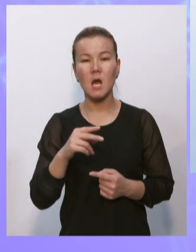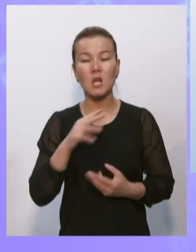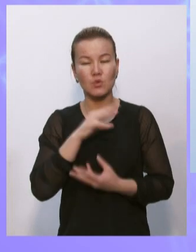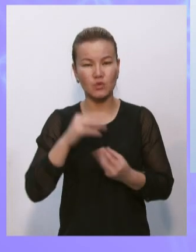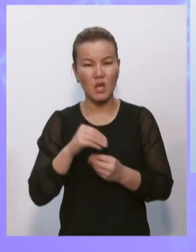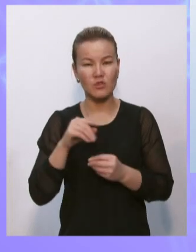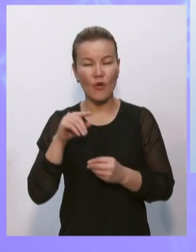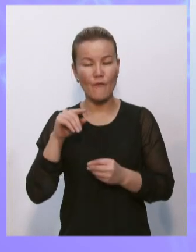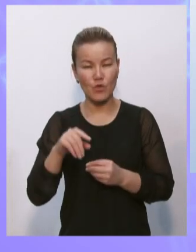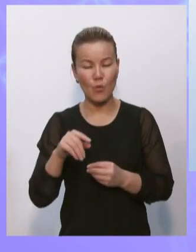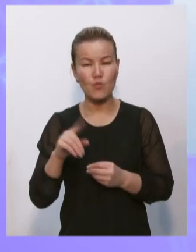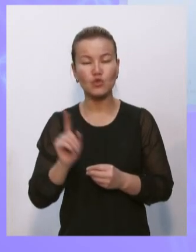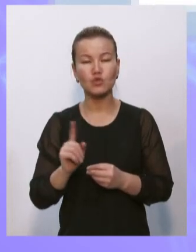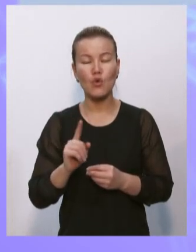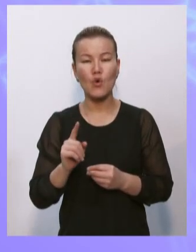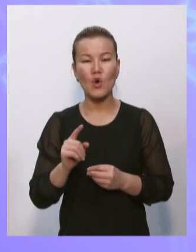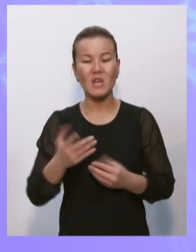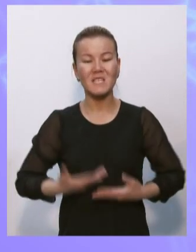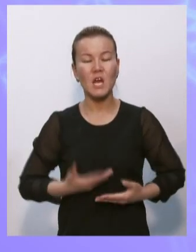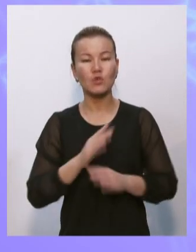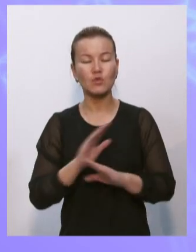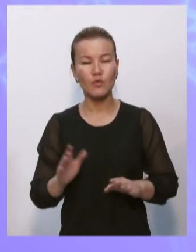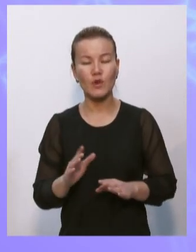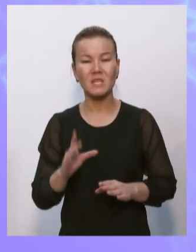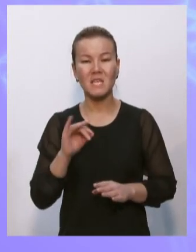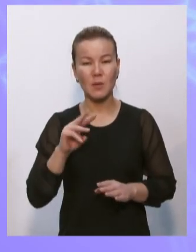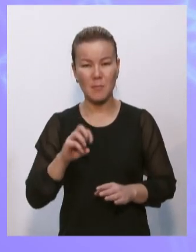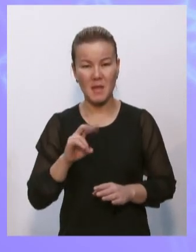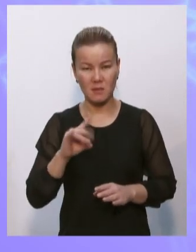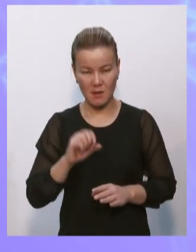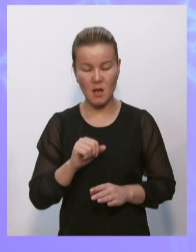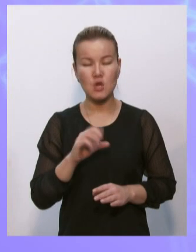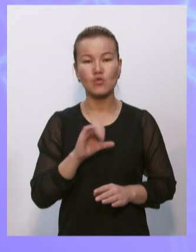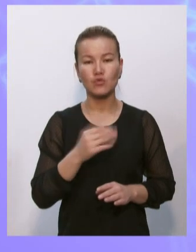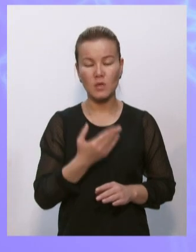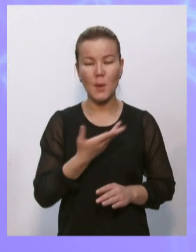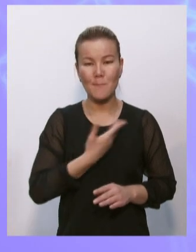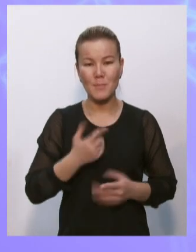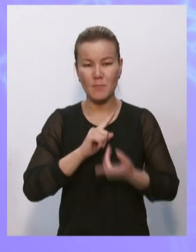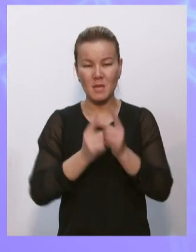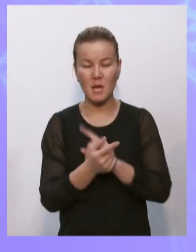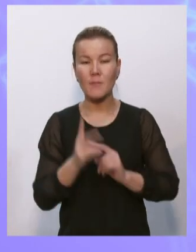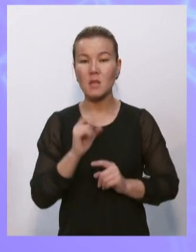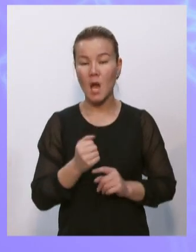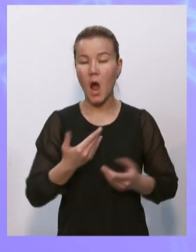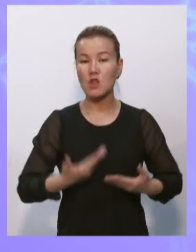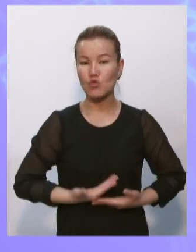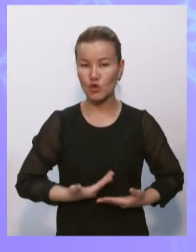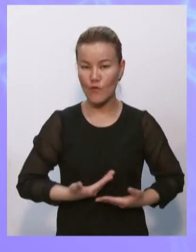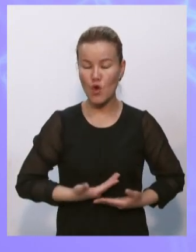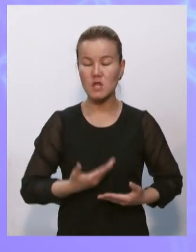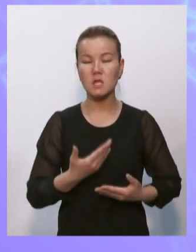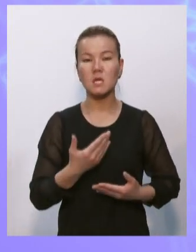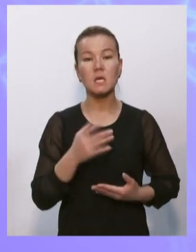в том, что неодушевленные имена существительные мы меняем на одушевленные